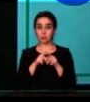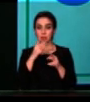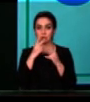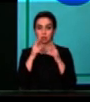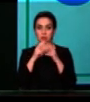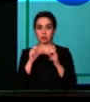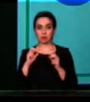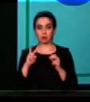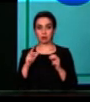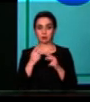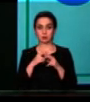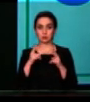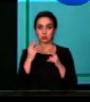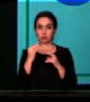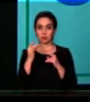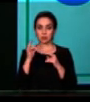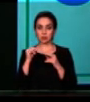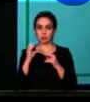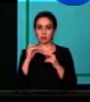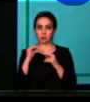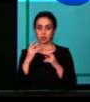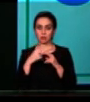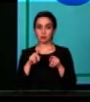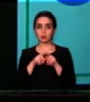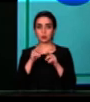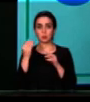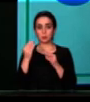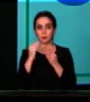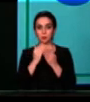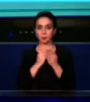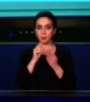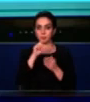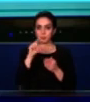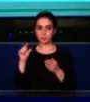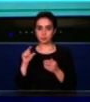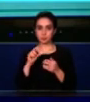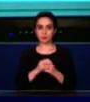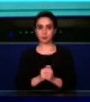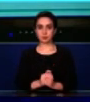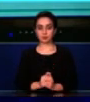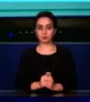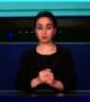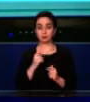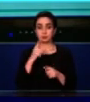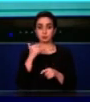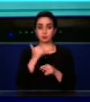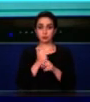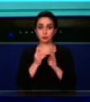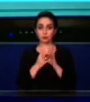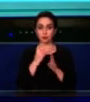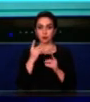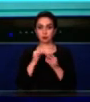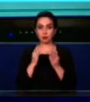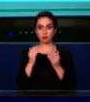рассмотрим с вами алгоритм расшифровки и зашифровки текста по методу RSA. Но в первую очередь мы давайте с